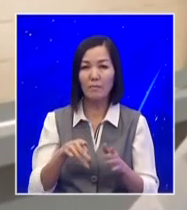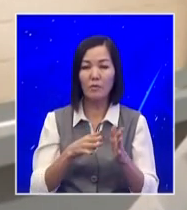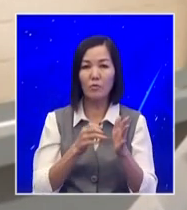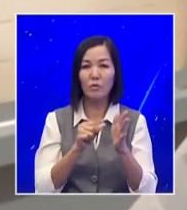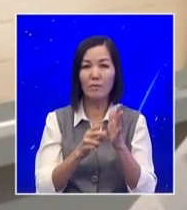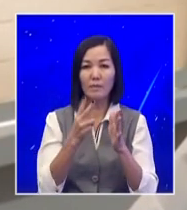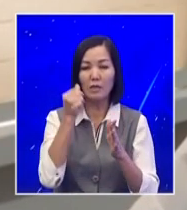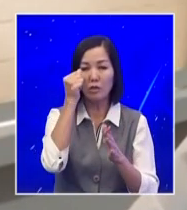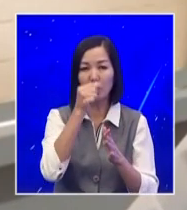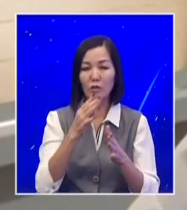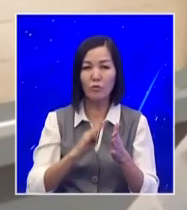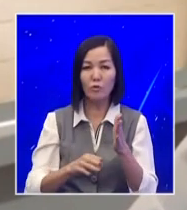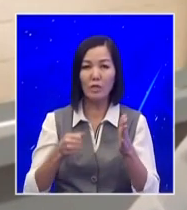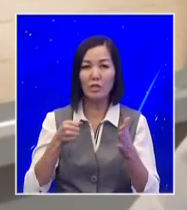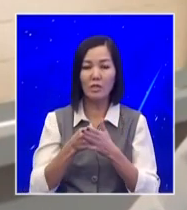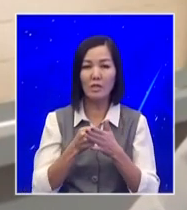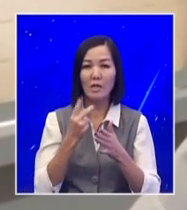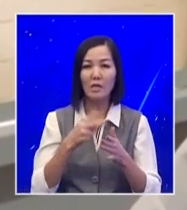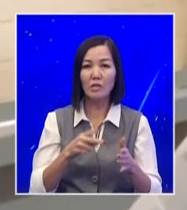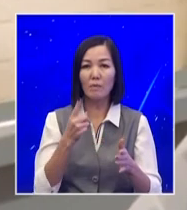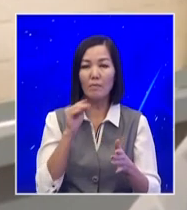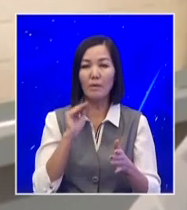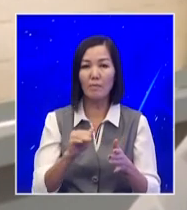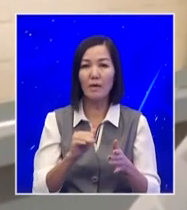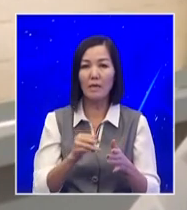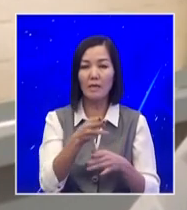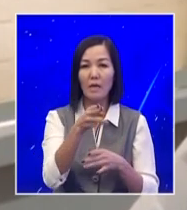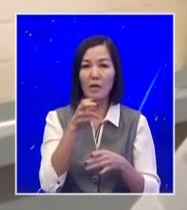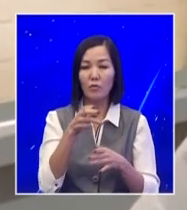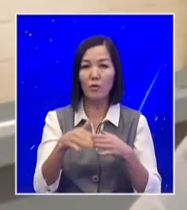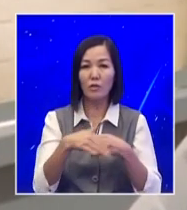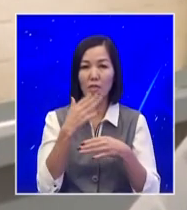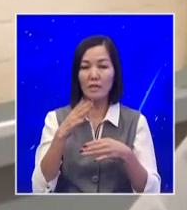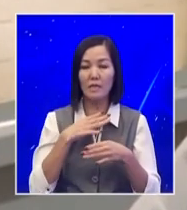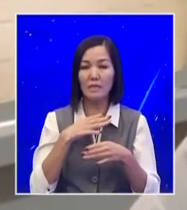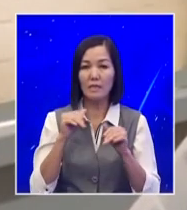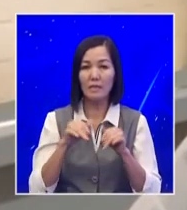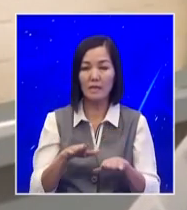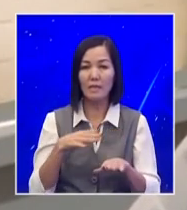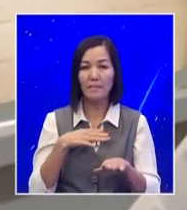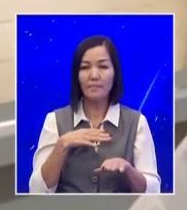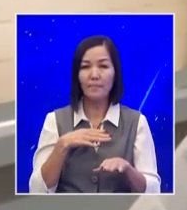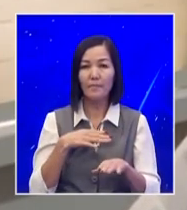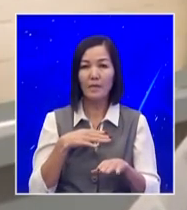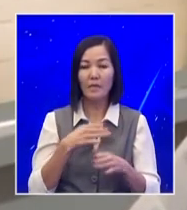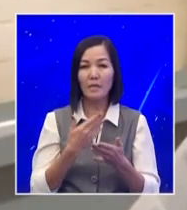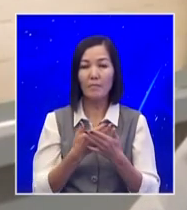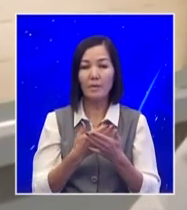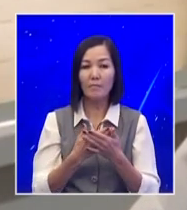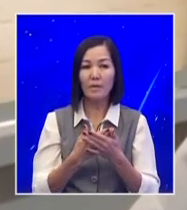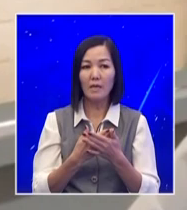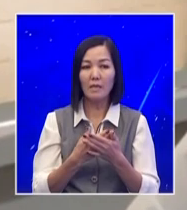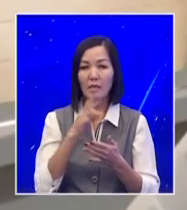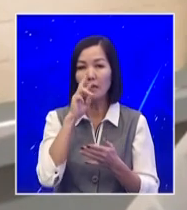жылдан 90-шы жылдарға дейін 21 мыңның үстінде адамдар ату жазасына кесілген екен. Олардың бір қатары жазықсыз атылып кеткендерді